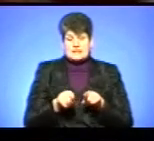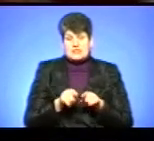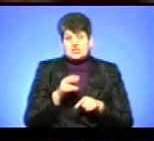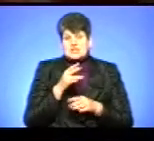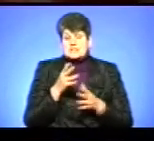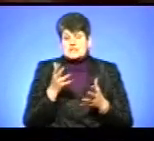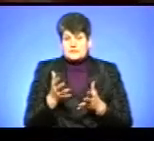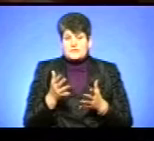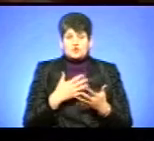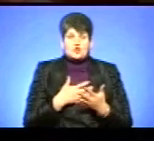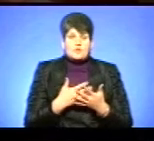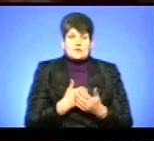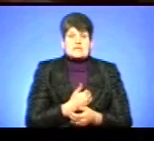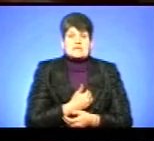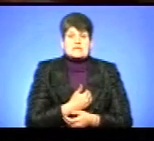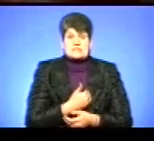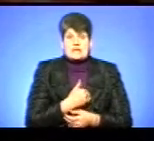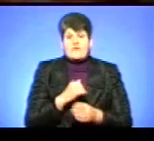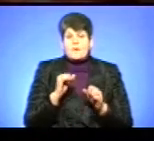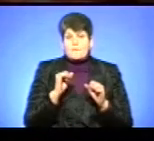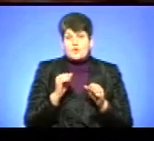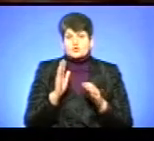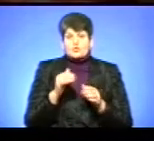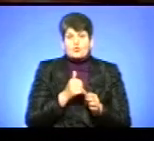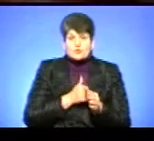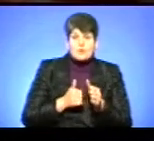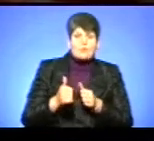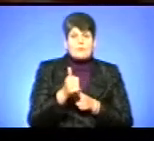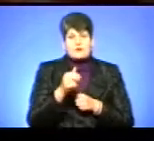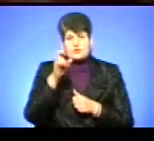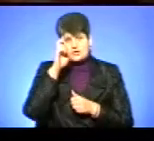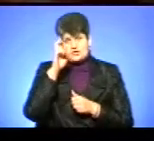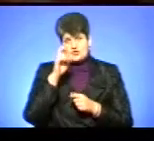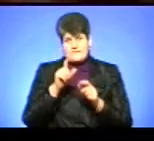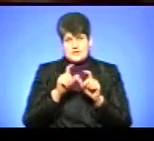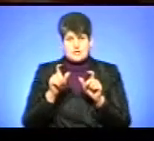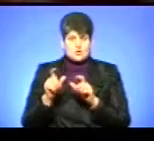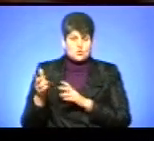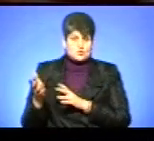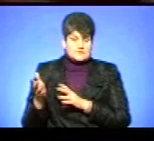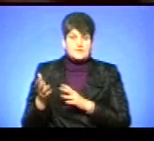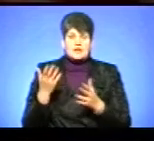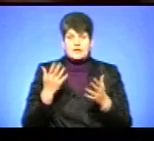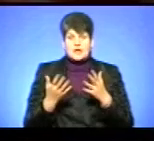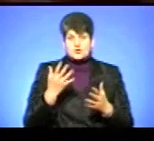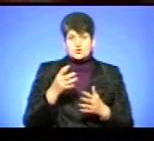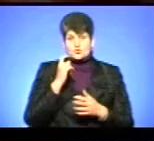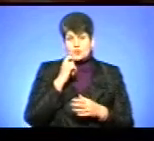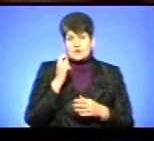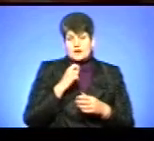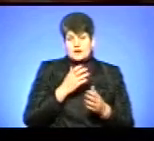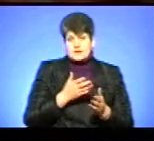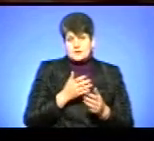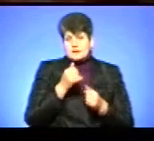що громадська ініціатива може йти попереду державних інституцій. Якщо Україна